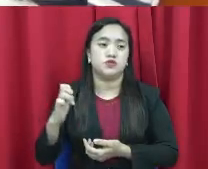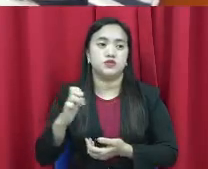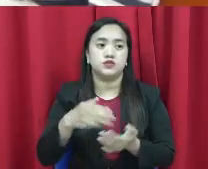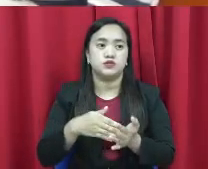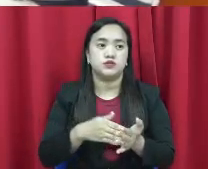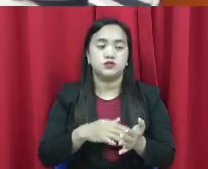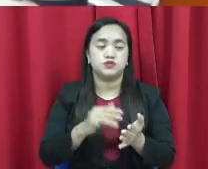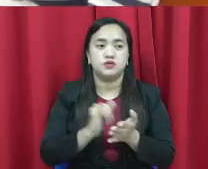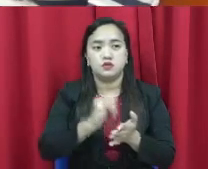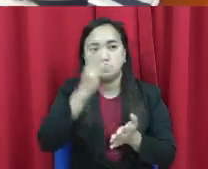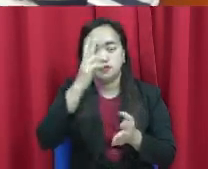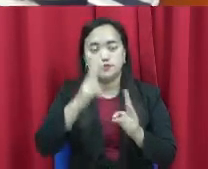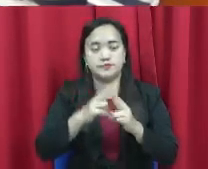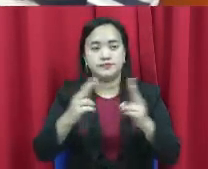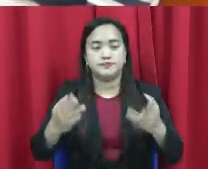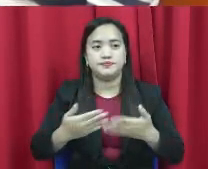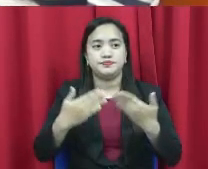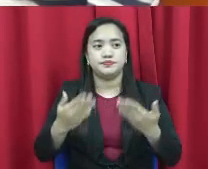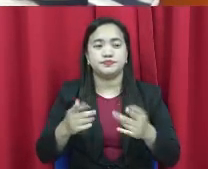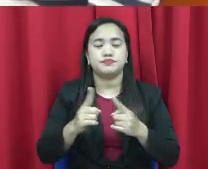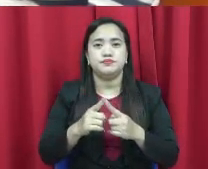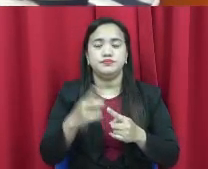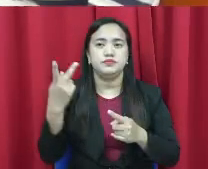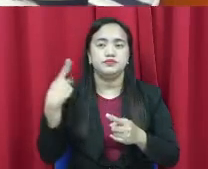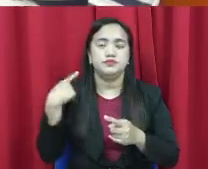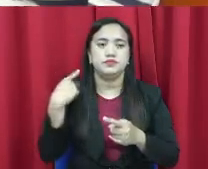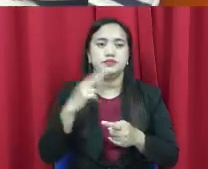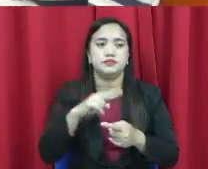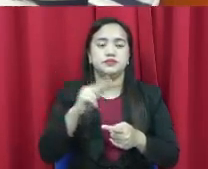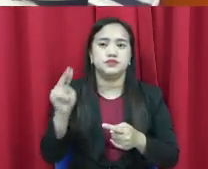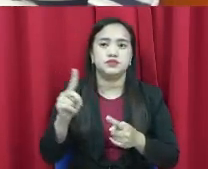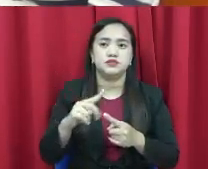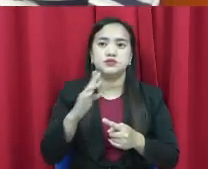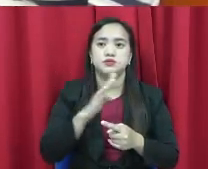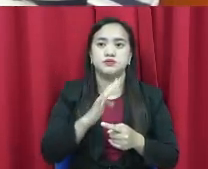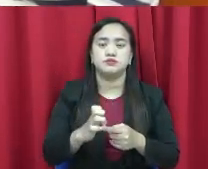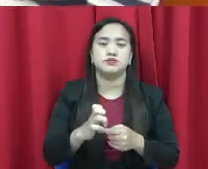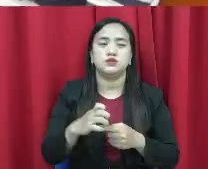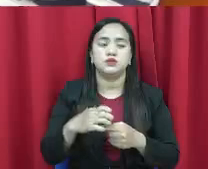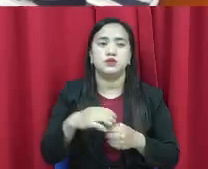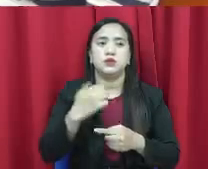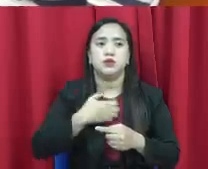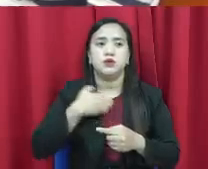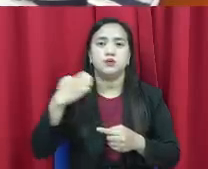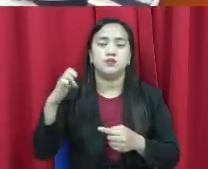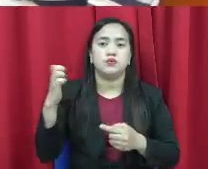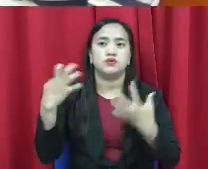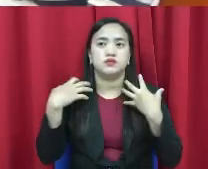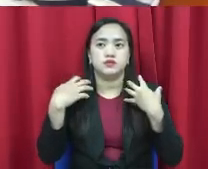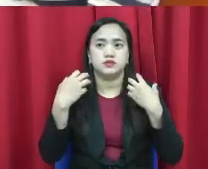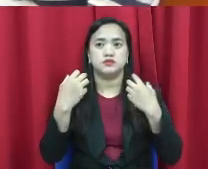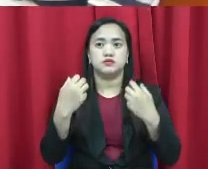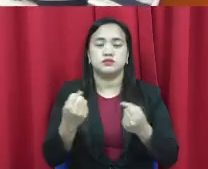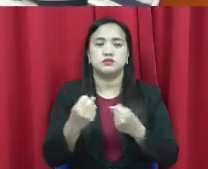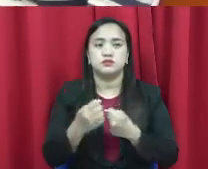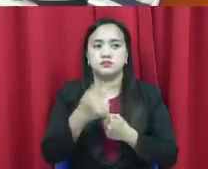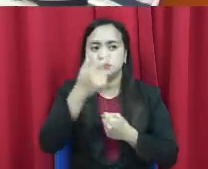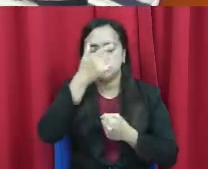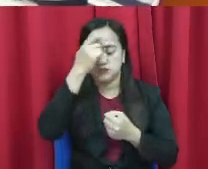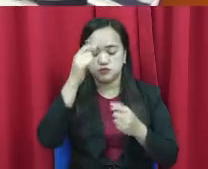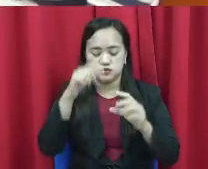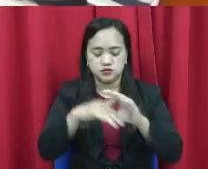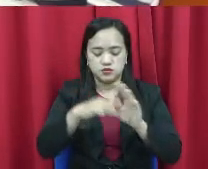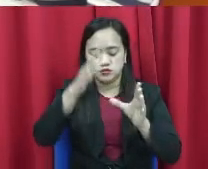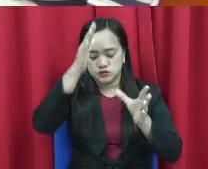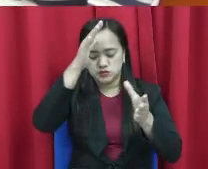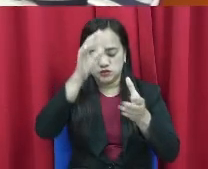ang natuwa po ako sa sinabi niya na You have to be emotionally strong kaya Nagpapasalamat po ako kasi ah maging sa husband